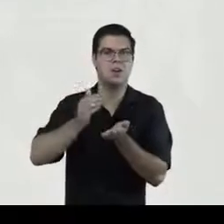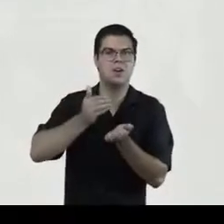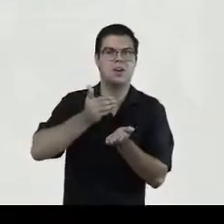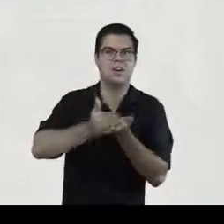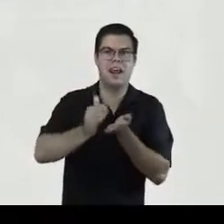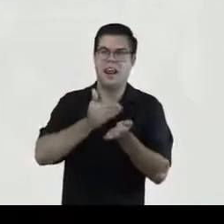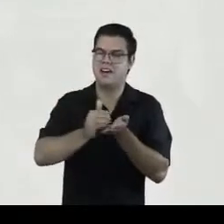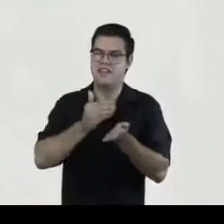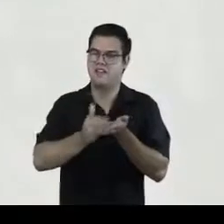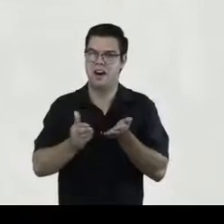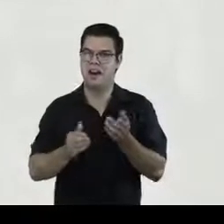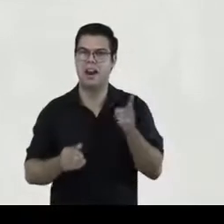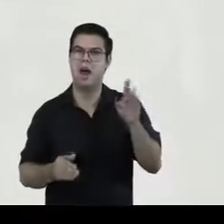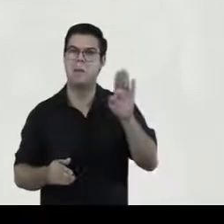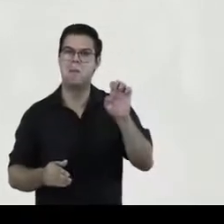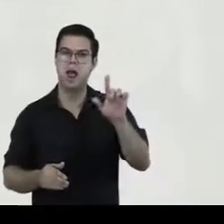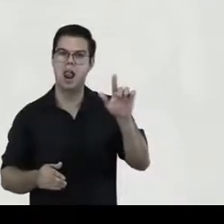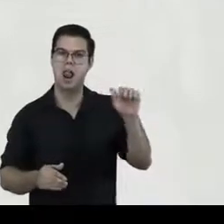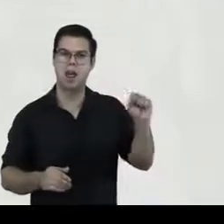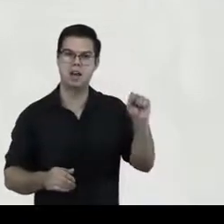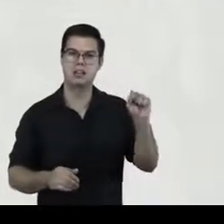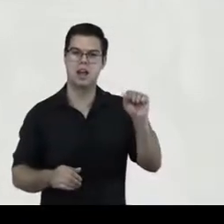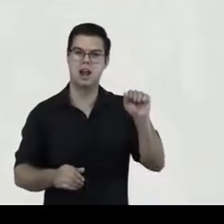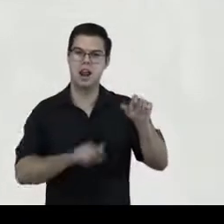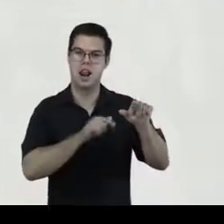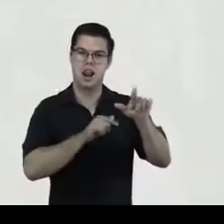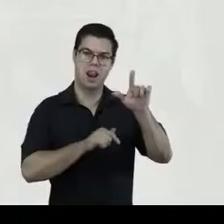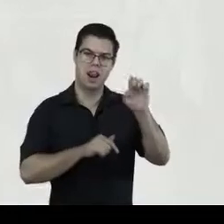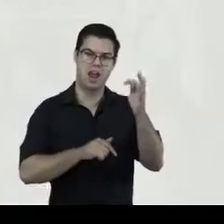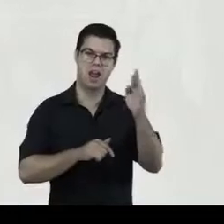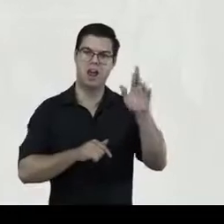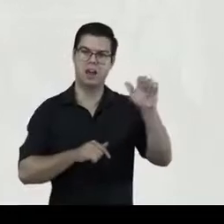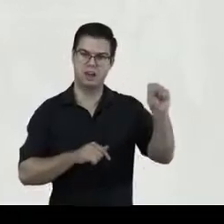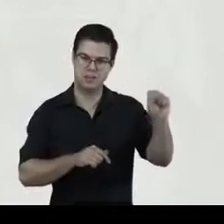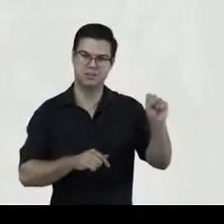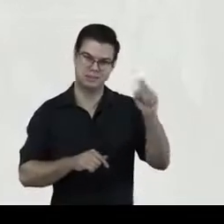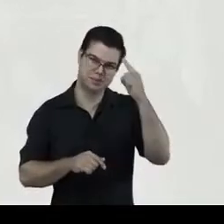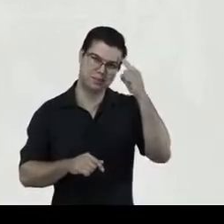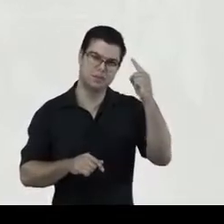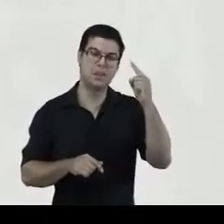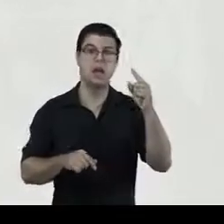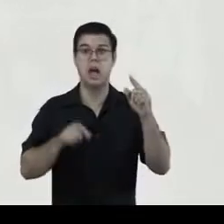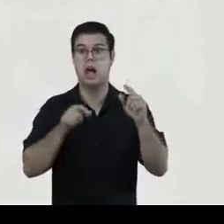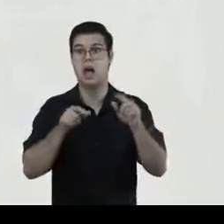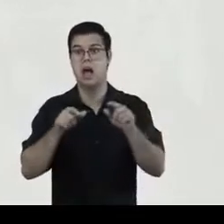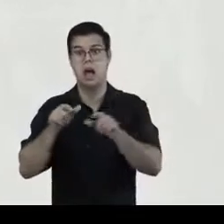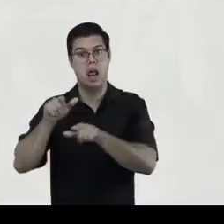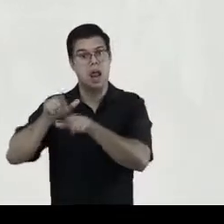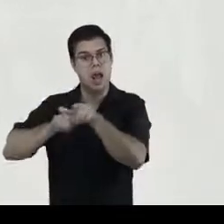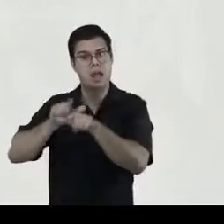Cette lettre E, fruste, on pourrait la trouver chez n'importe qui. Elle n'est pas identifiable. Suivante.